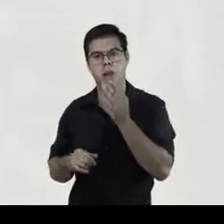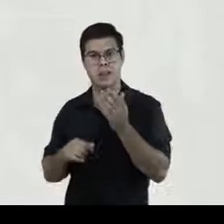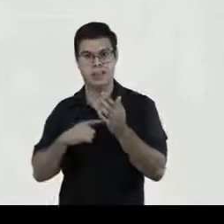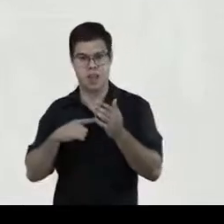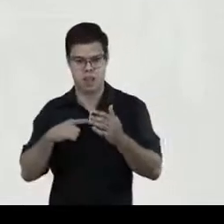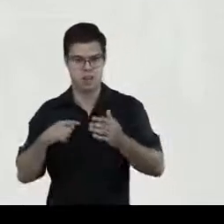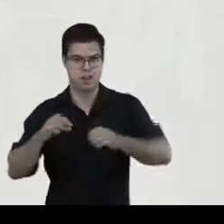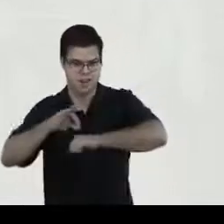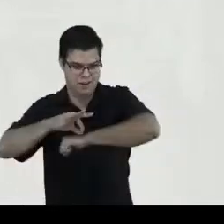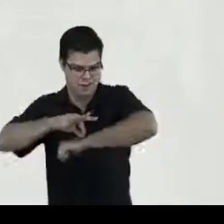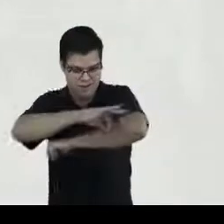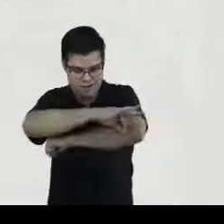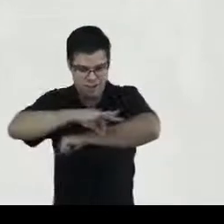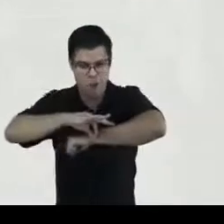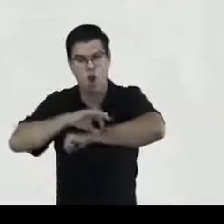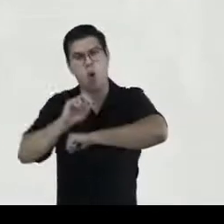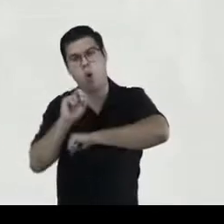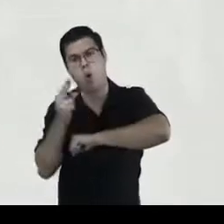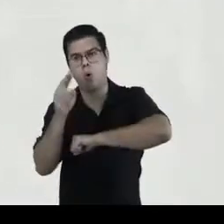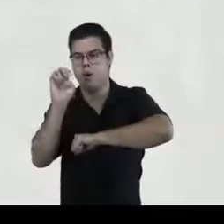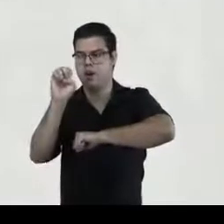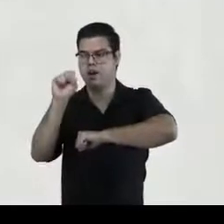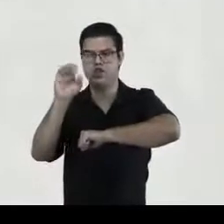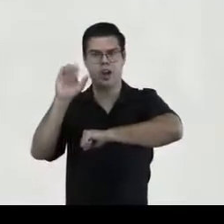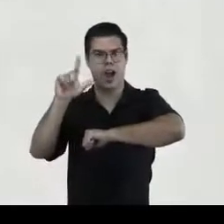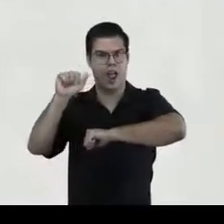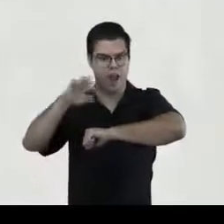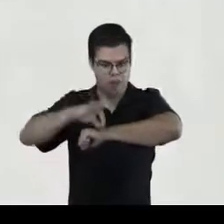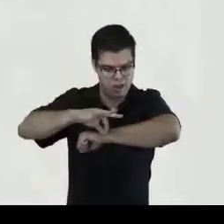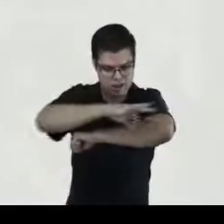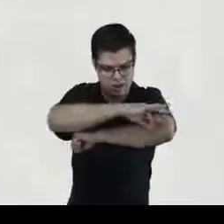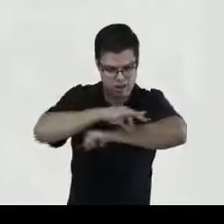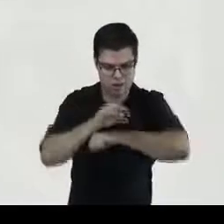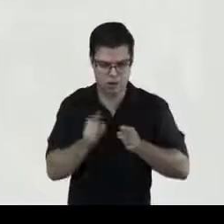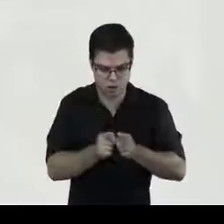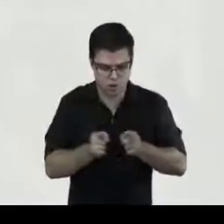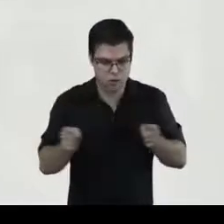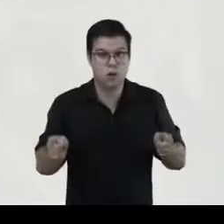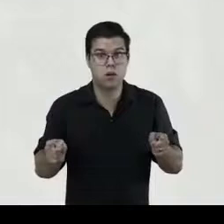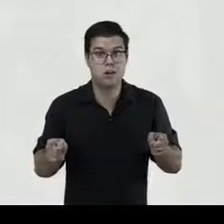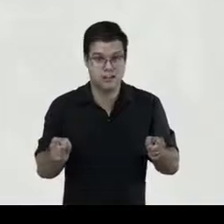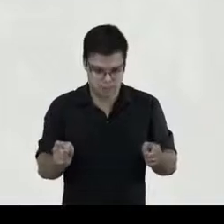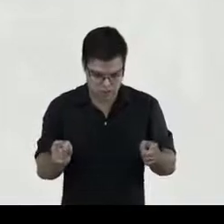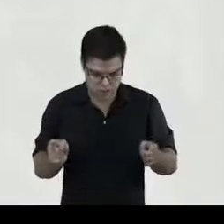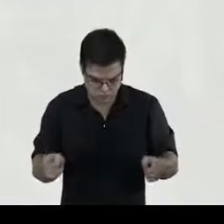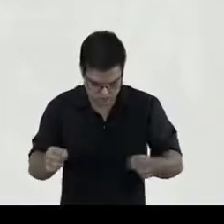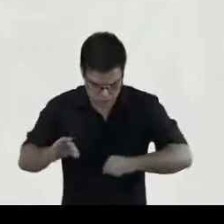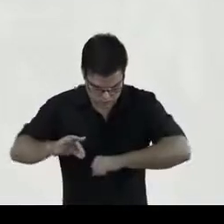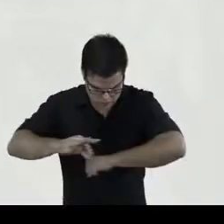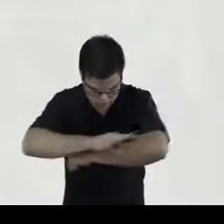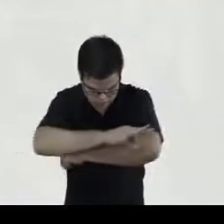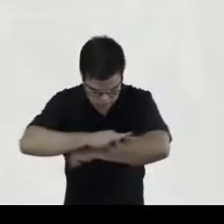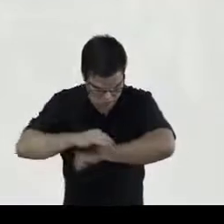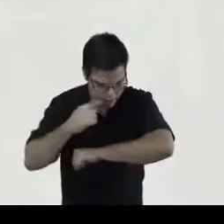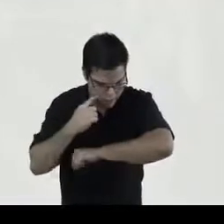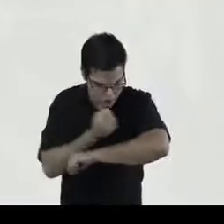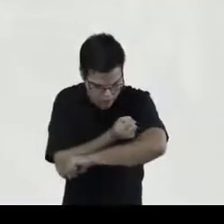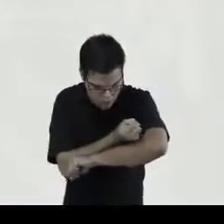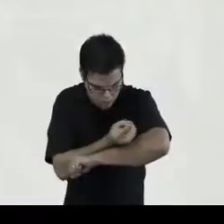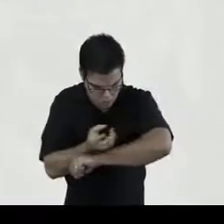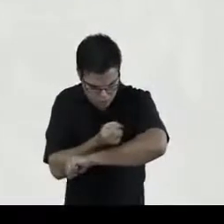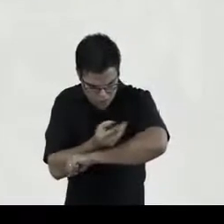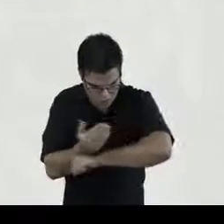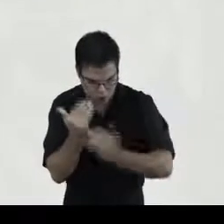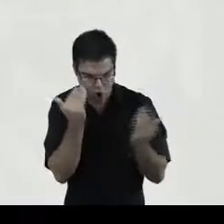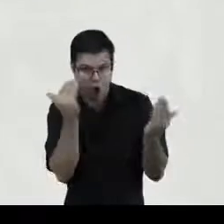sobald Sie da Maße interpolieren, wird das nicht mehr genau genug. Also ich habe eine Reihe von Versuchen gemacht, das sind